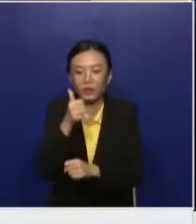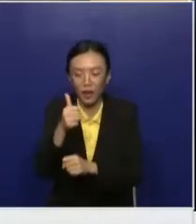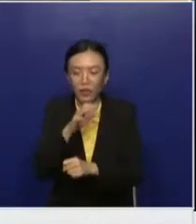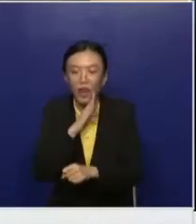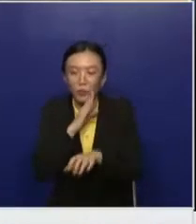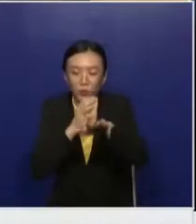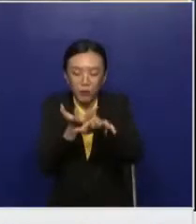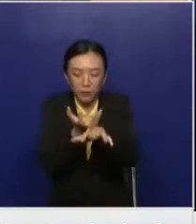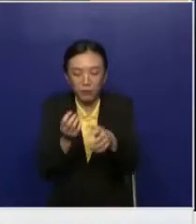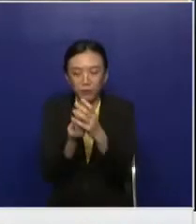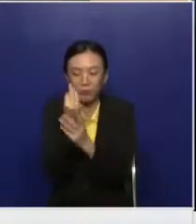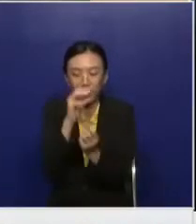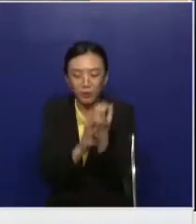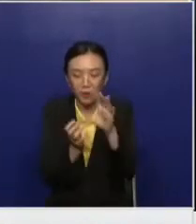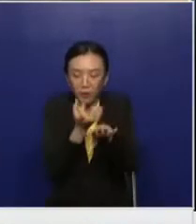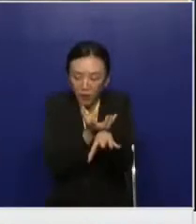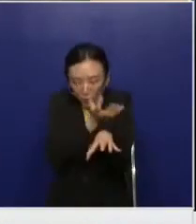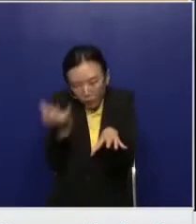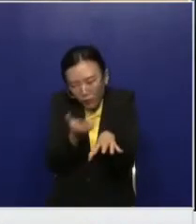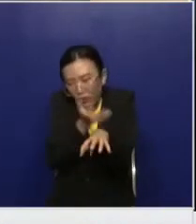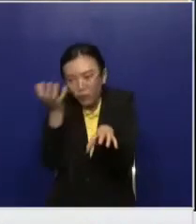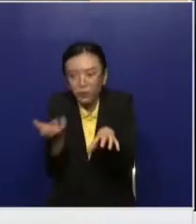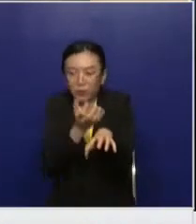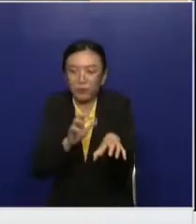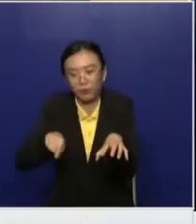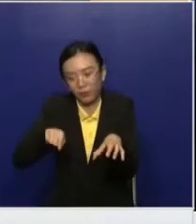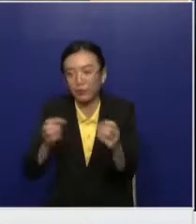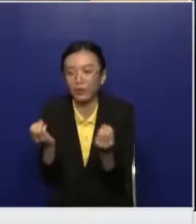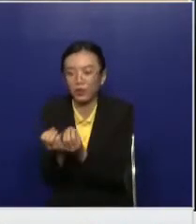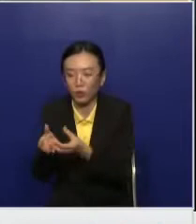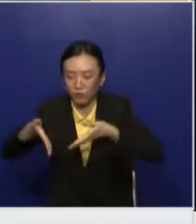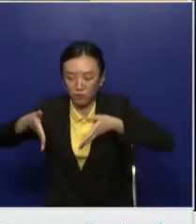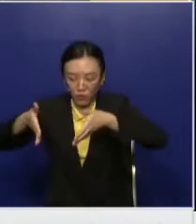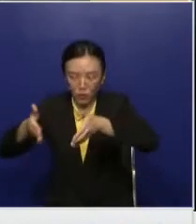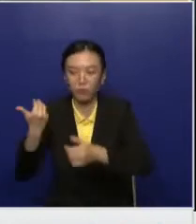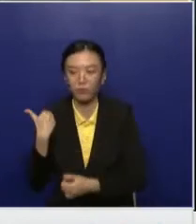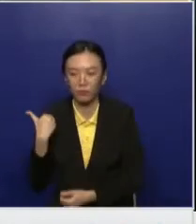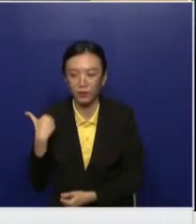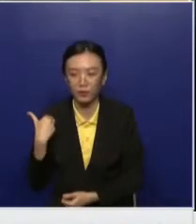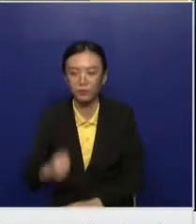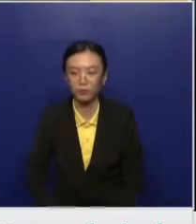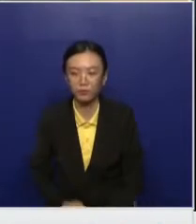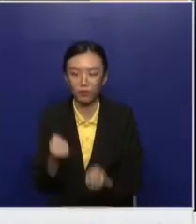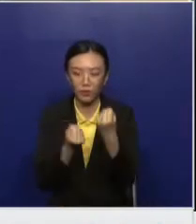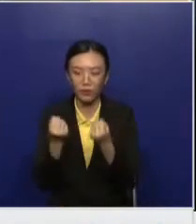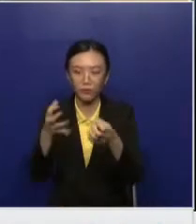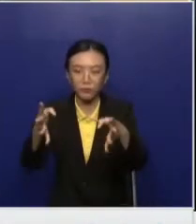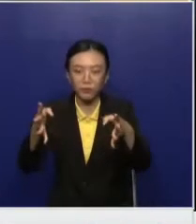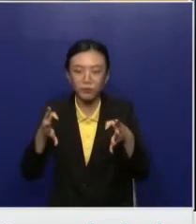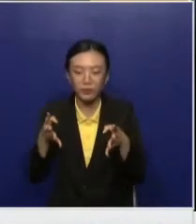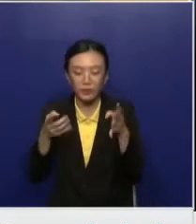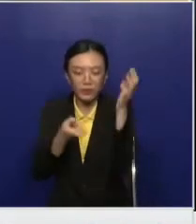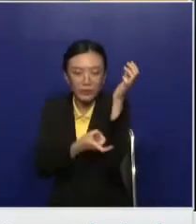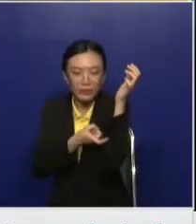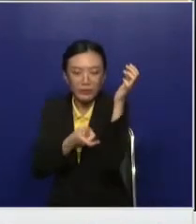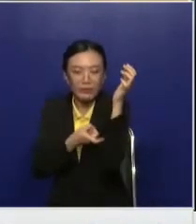เป็นวัสดุเกะกะในการผิวการจราจรนี้นะครับเรื่องของรถบรรทุกขี้ยางนะครับในภาค